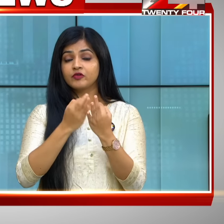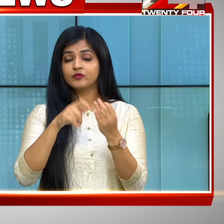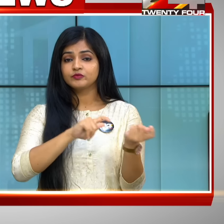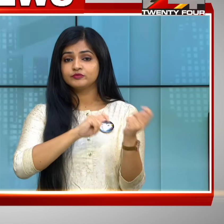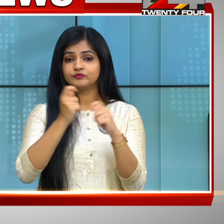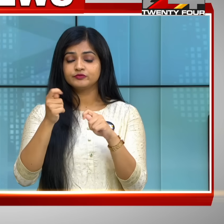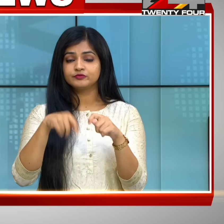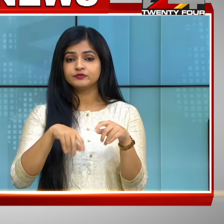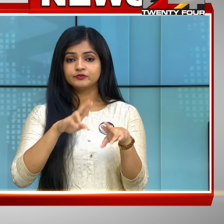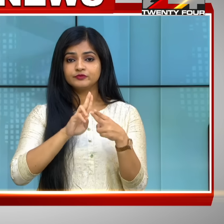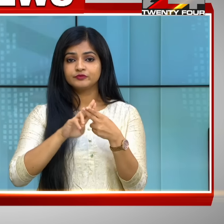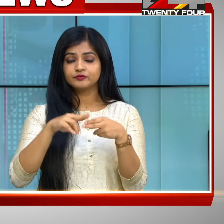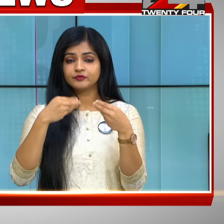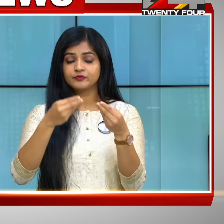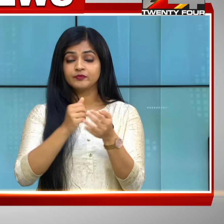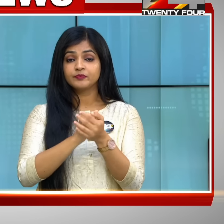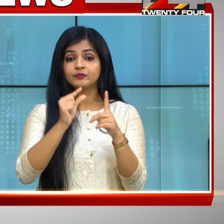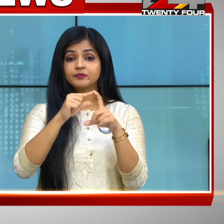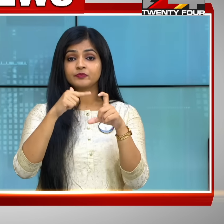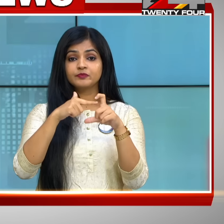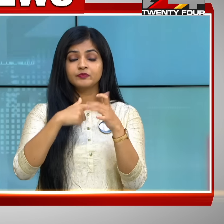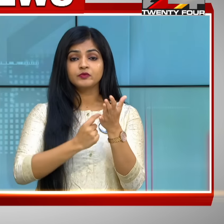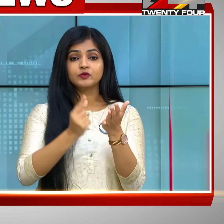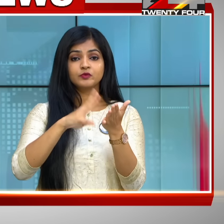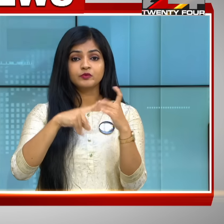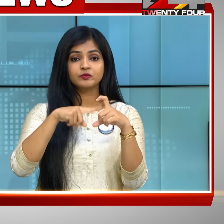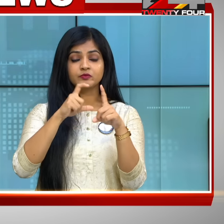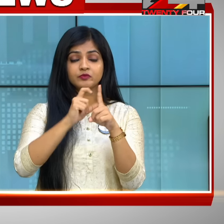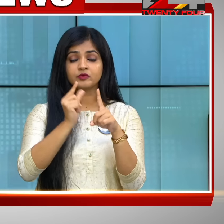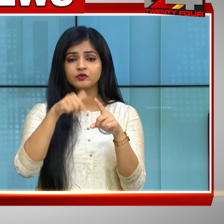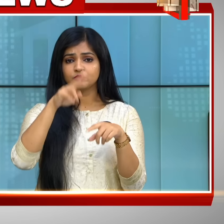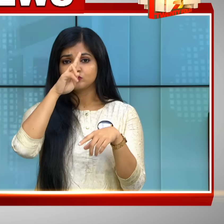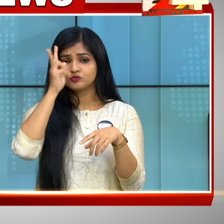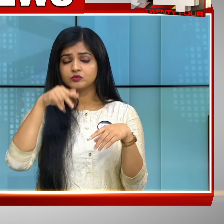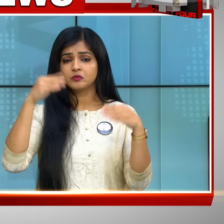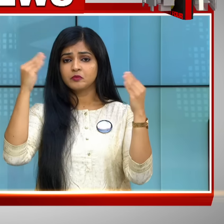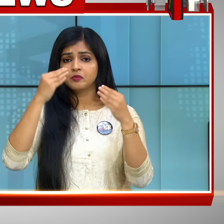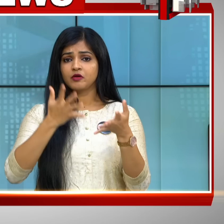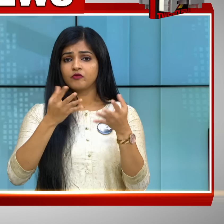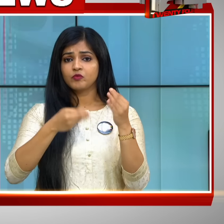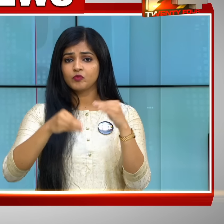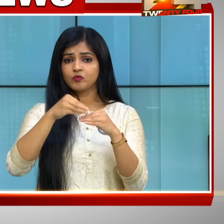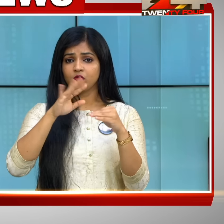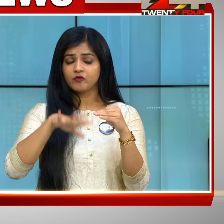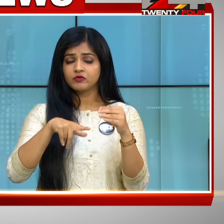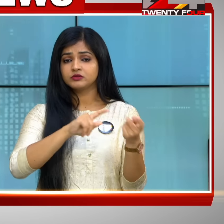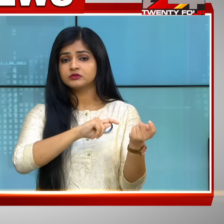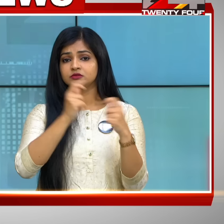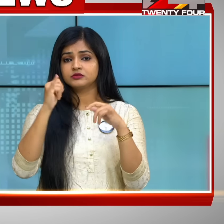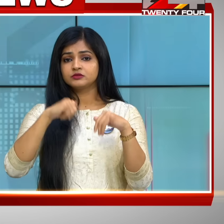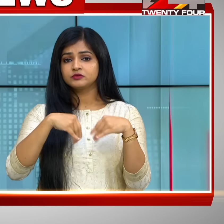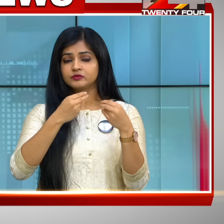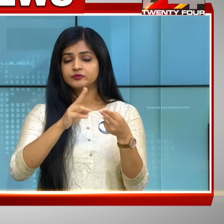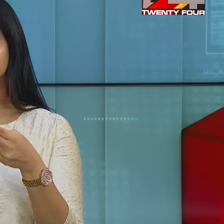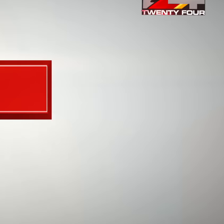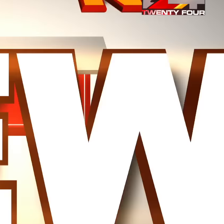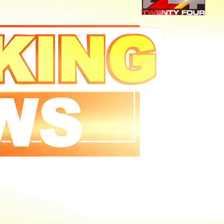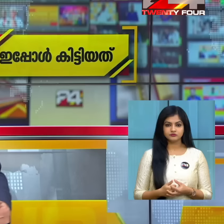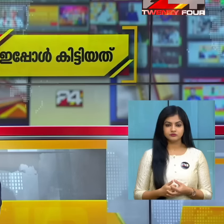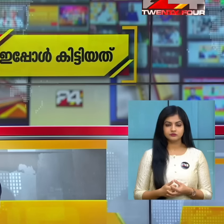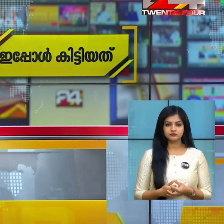പീരുമേട് മേഖലയിൽ ഇന്ന് ഉച്ചയ്ക്ക് ശേഷം മഴ ലഭിക്കുന്നുണ്ട് എന്നുള്ളതും ഈ മാറ്റിപ്പാർപ്പിക്കാൻ വേണ്ടിയുള്ള തീരുമാനത്തിന് പിന്നിലുണ്ട് എന്നുള്ളതാണ് മനസ്സിലാക്കാൻ